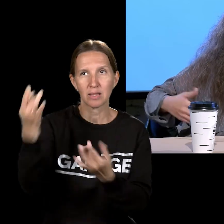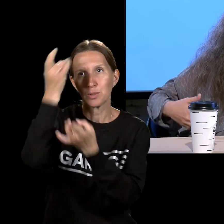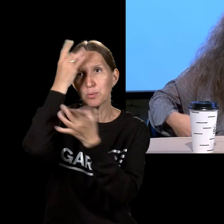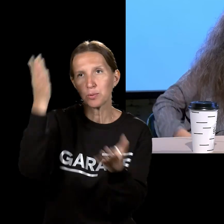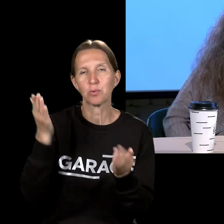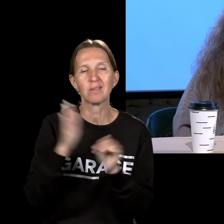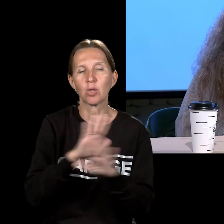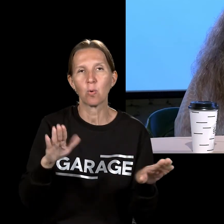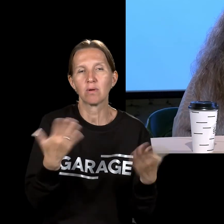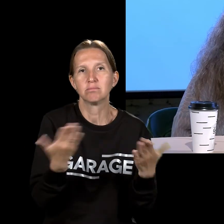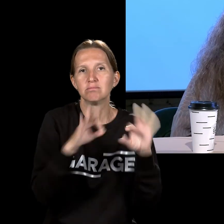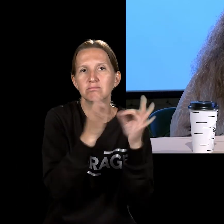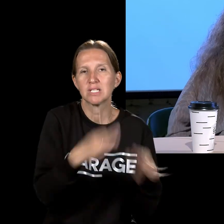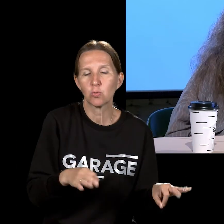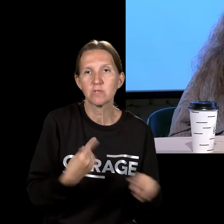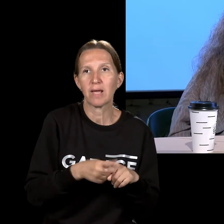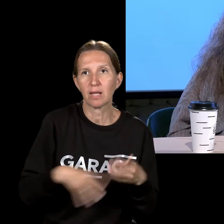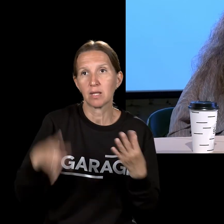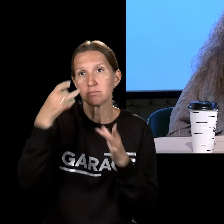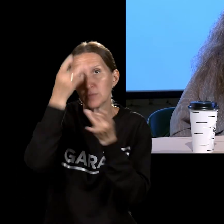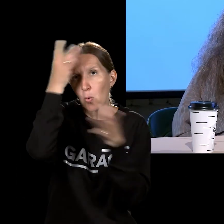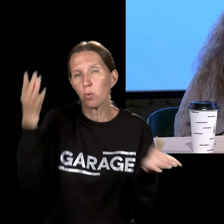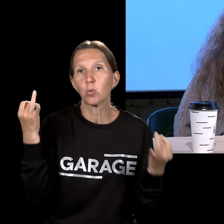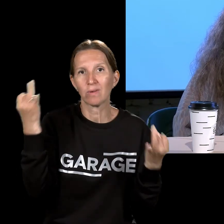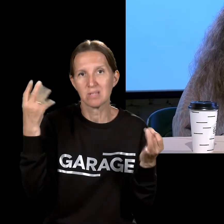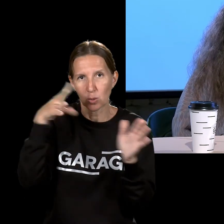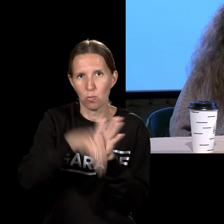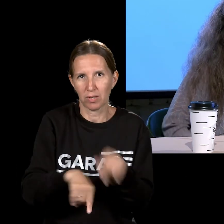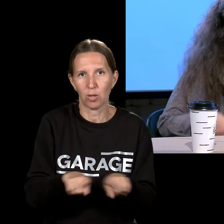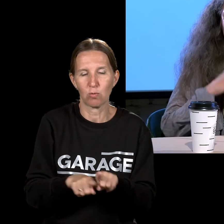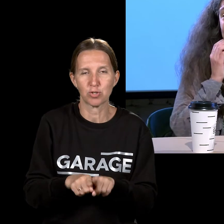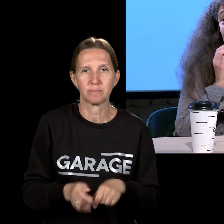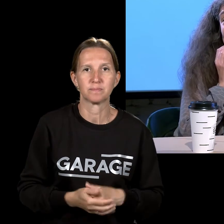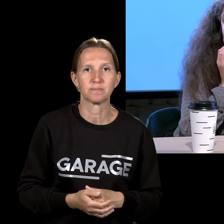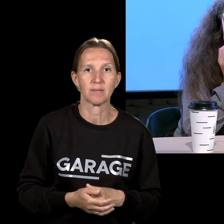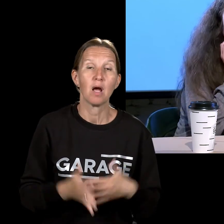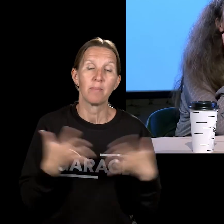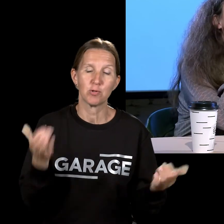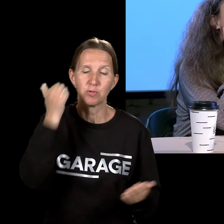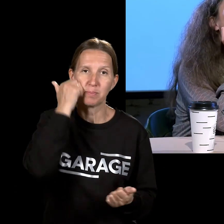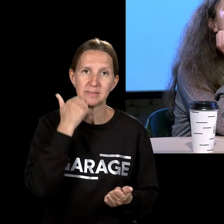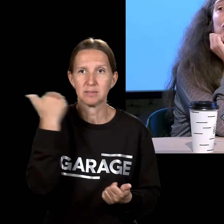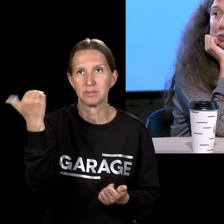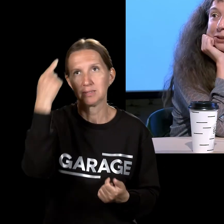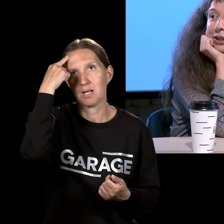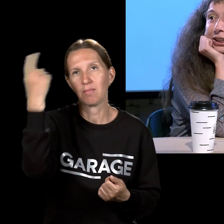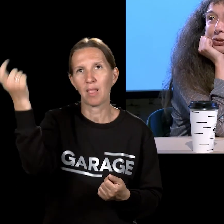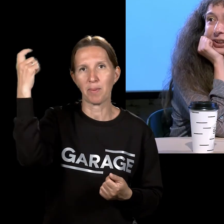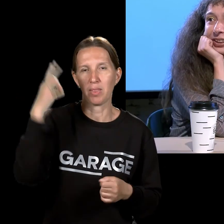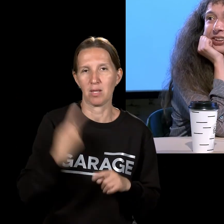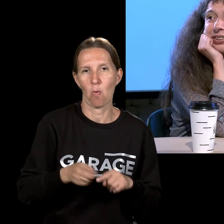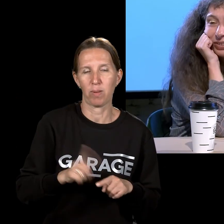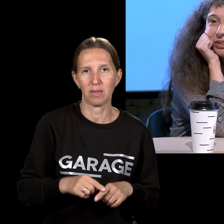Это как бы… Культура же – это не только произведение искусства, это все остальное тоже история. Ну, спасибо